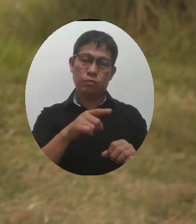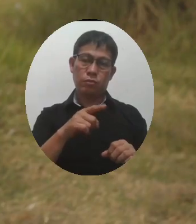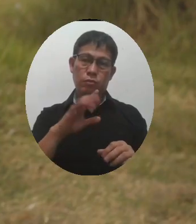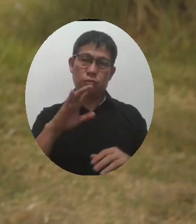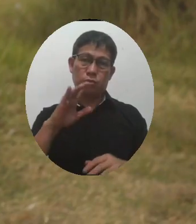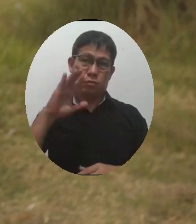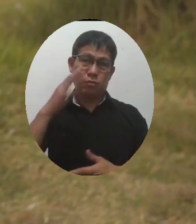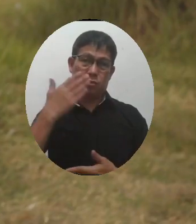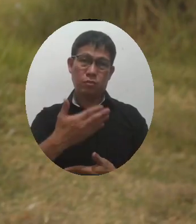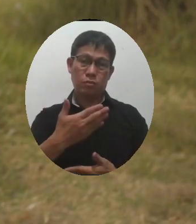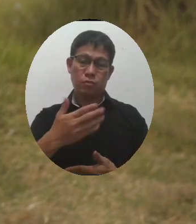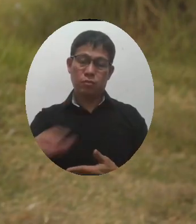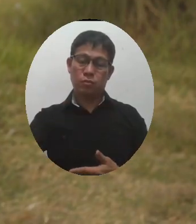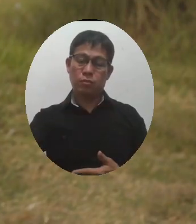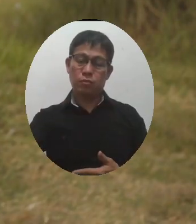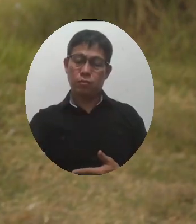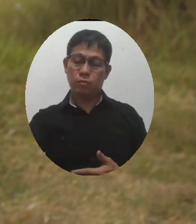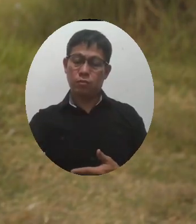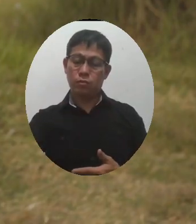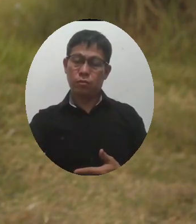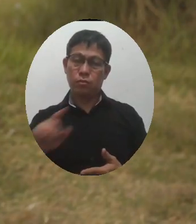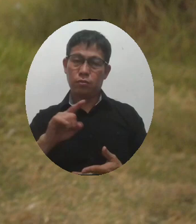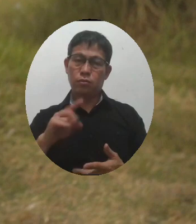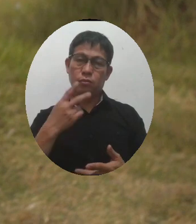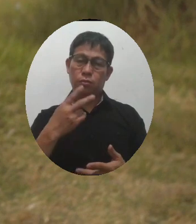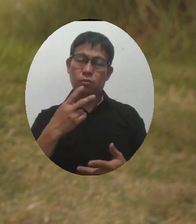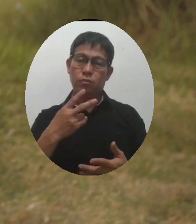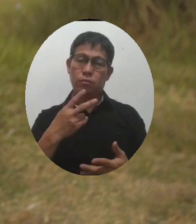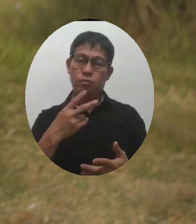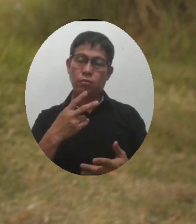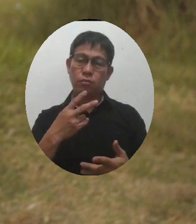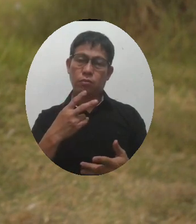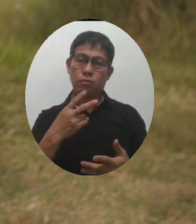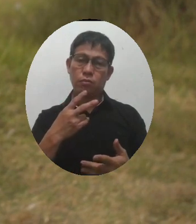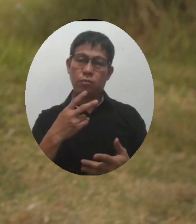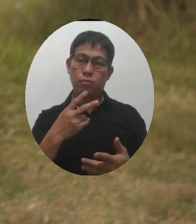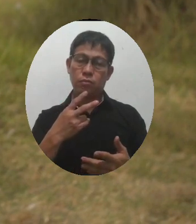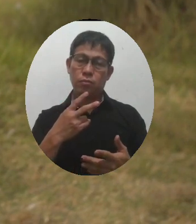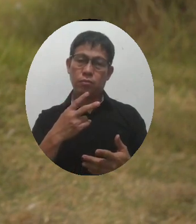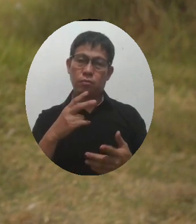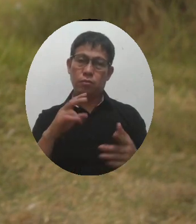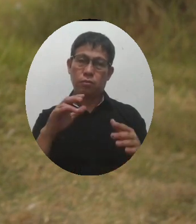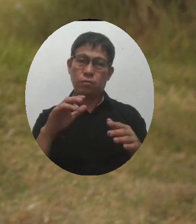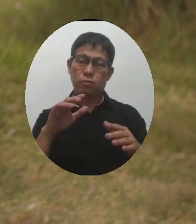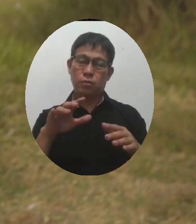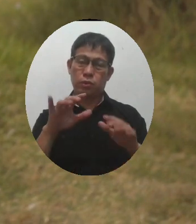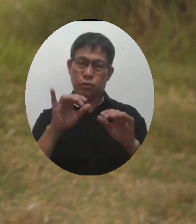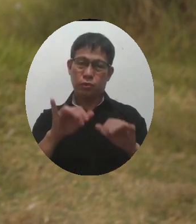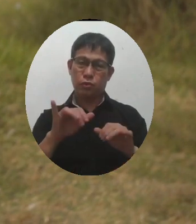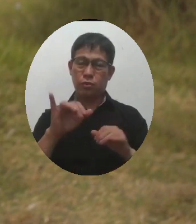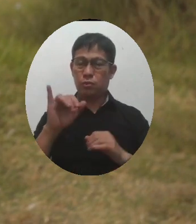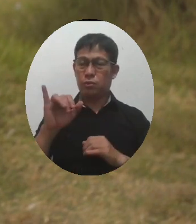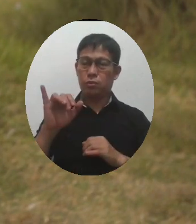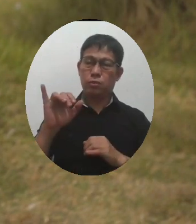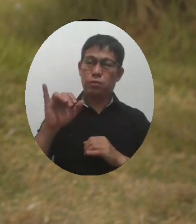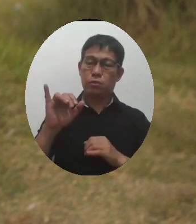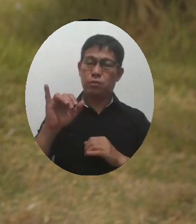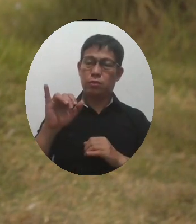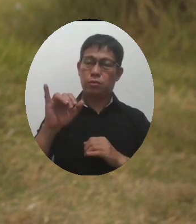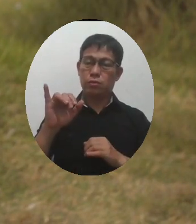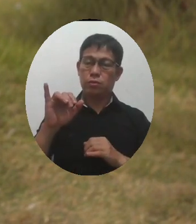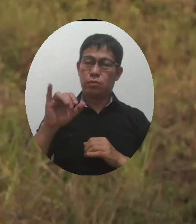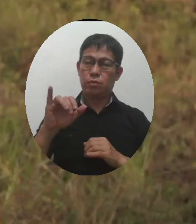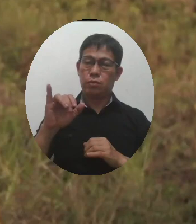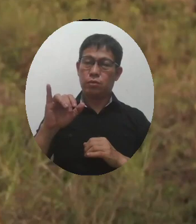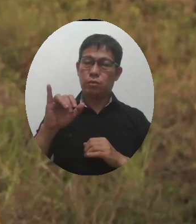Nung pina-intubate ko, pina-revive ko. Na halos nayuyupi po yung dibdib ng bata